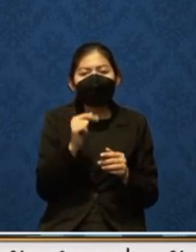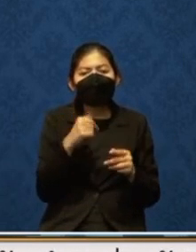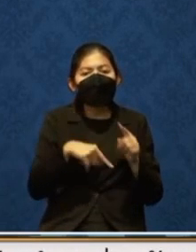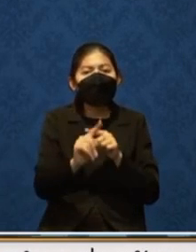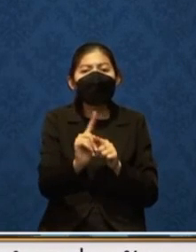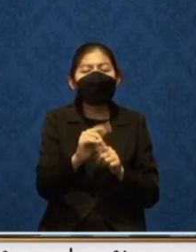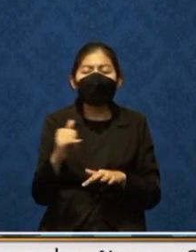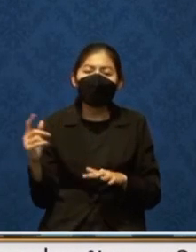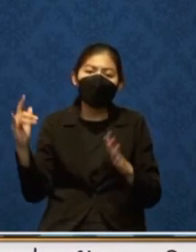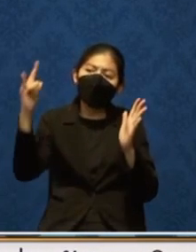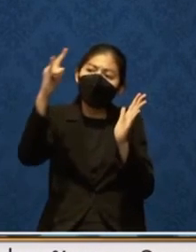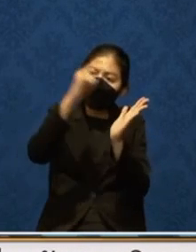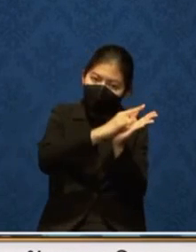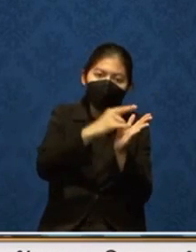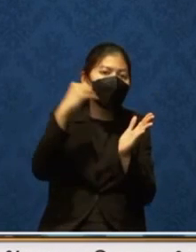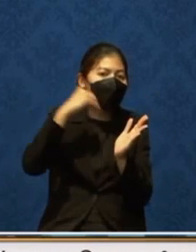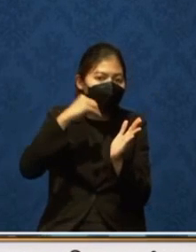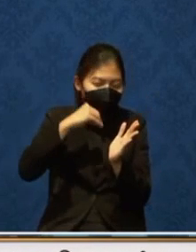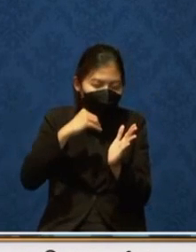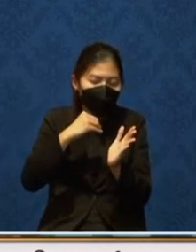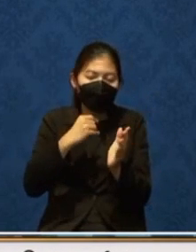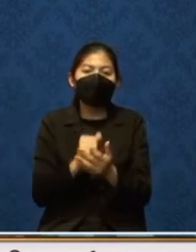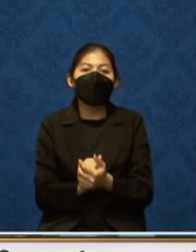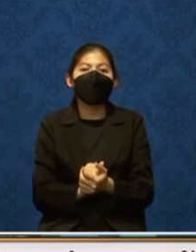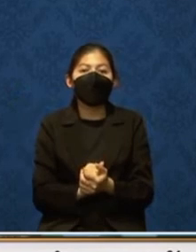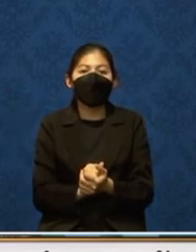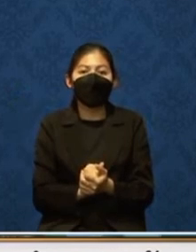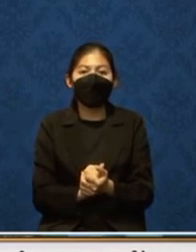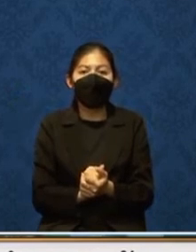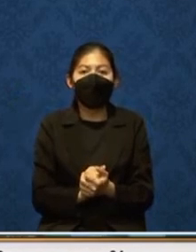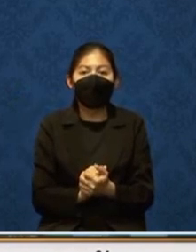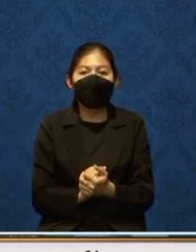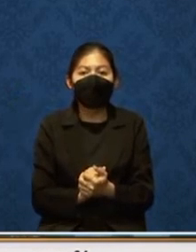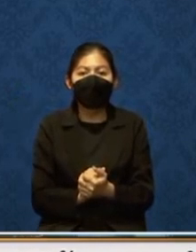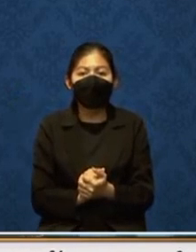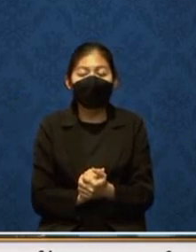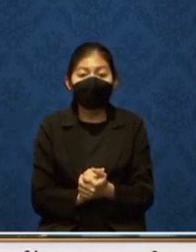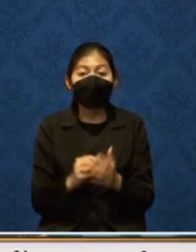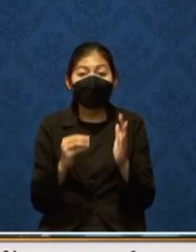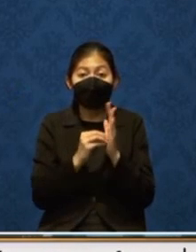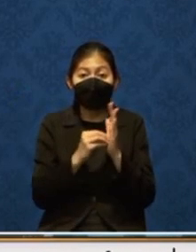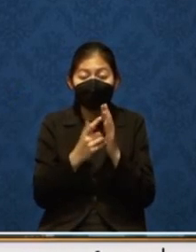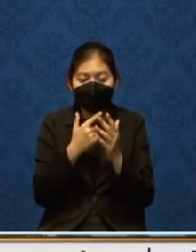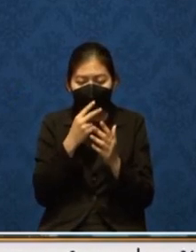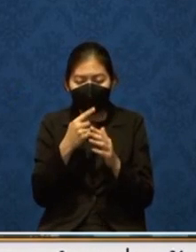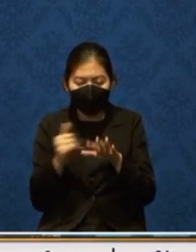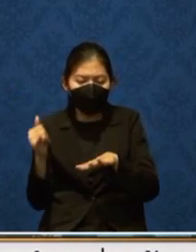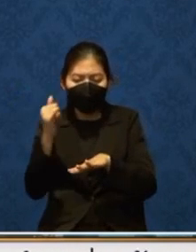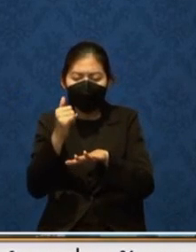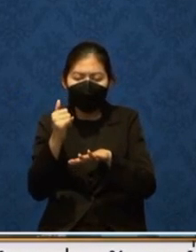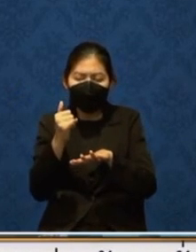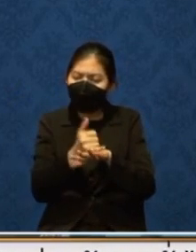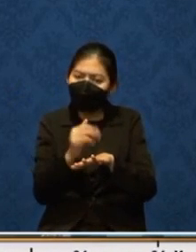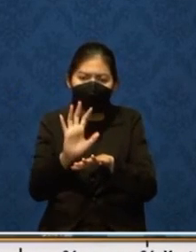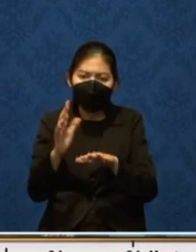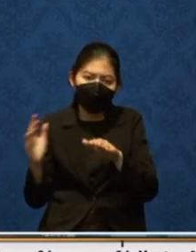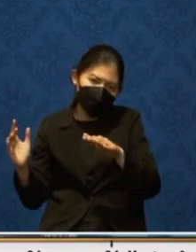โกลงเทศคุหมรณก็บินแล้ครั etcetera itta